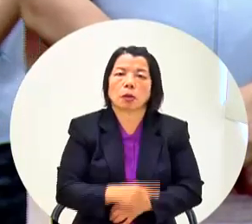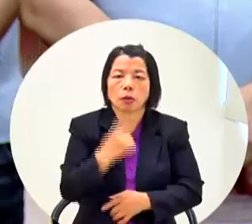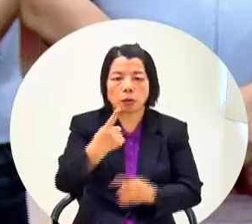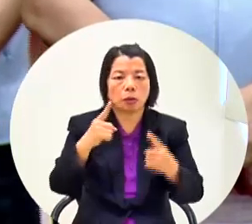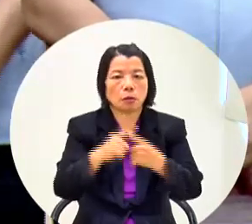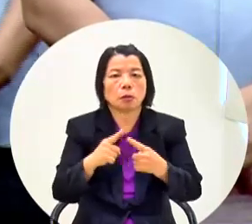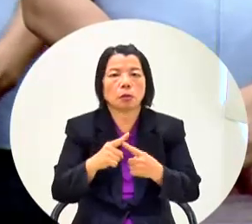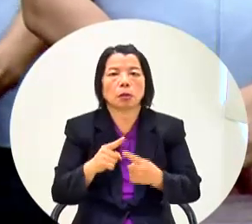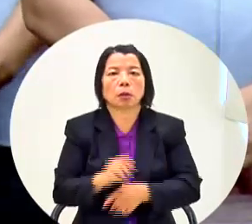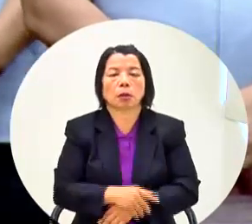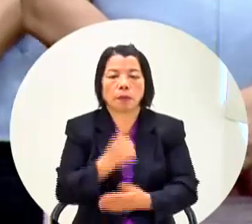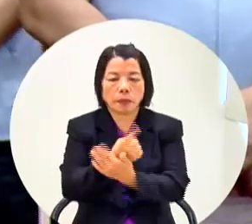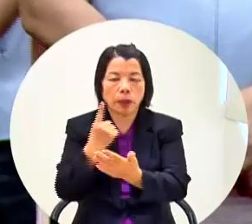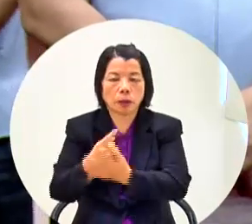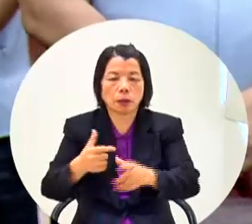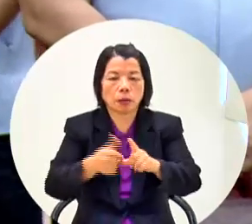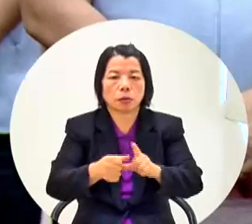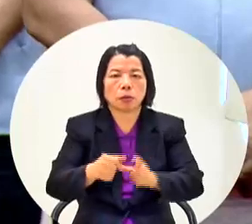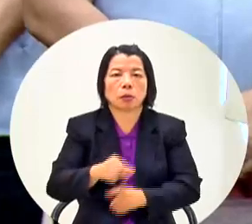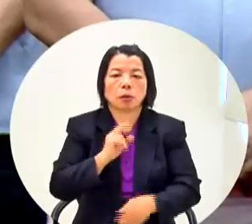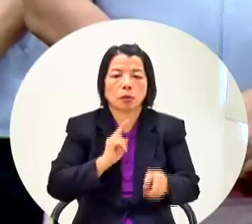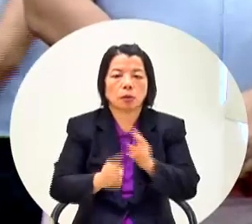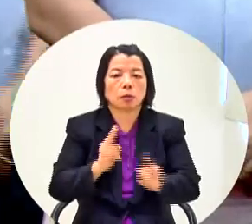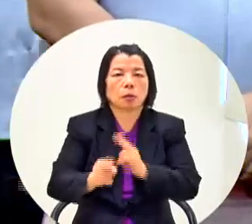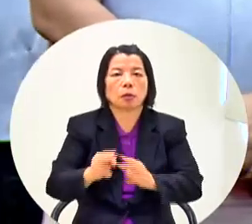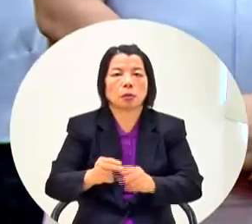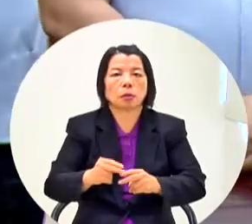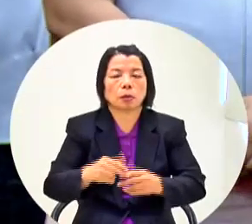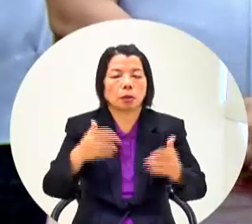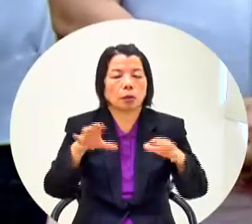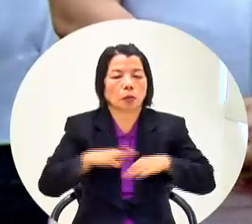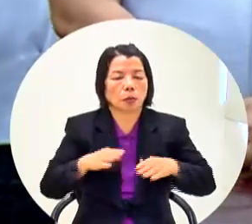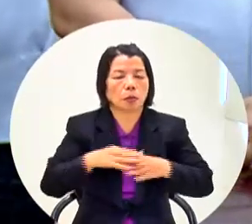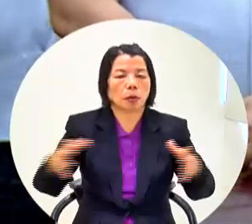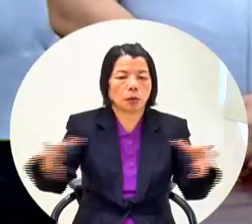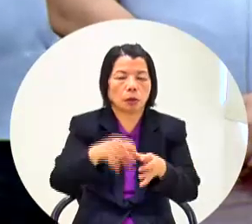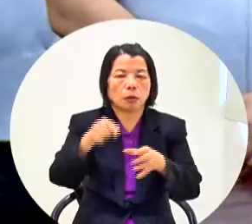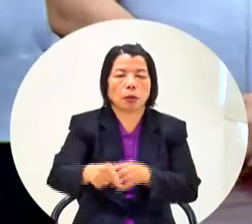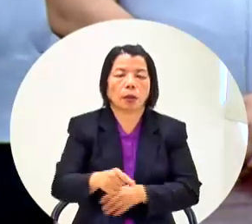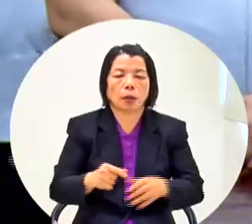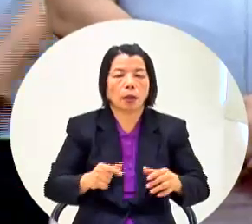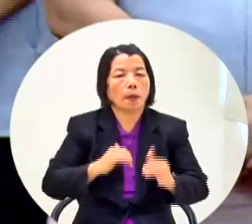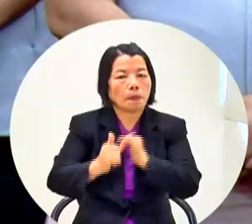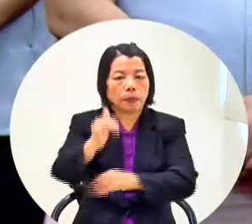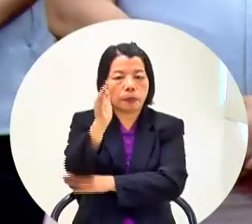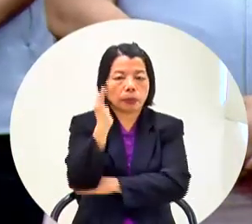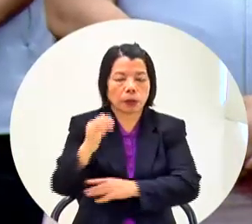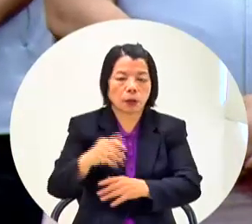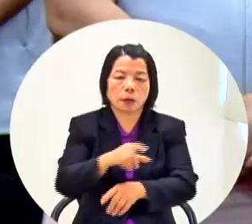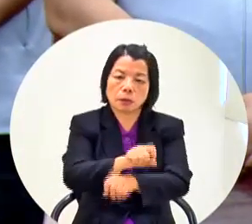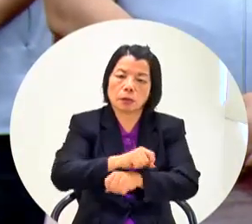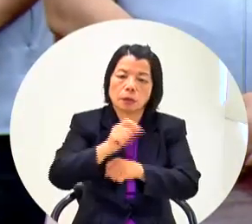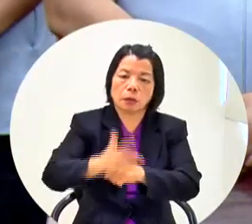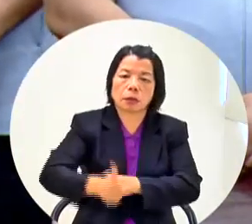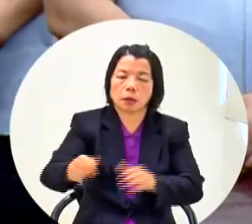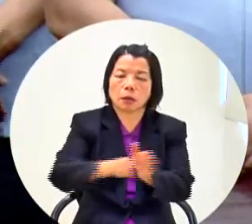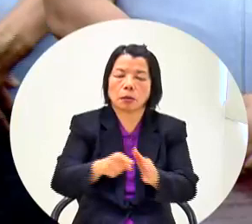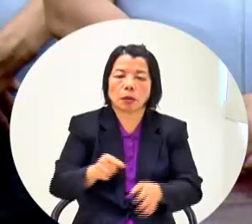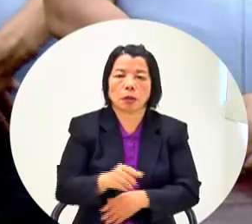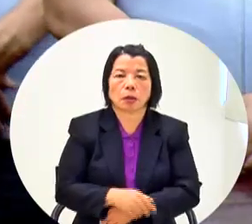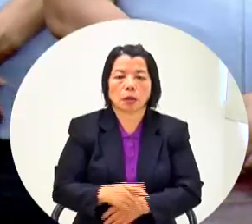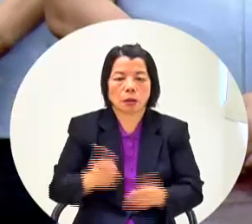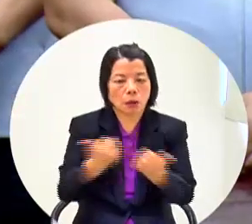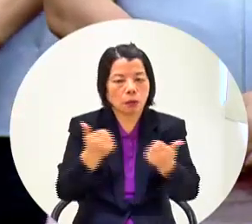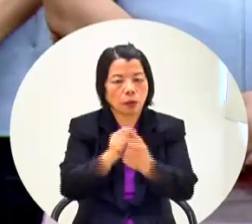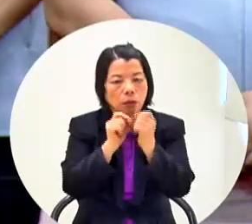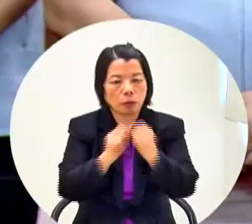们每一区的指挥官全部调去开会，包含民政课的课长，一开就是一整个下午。我们的防疫